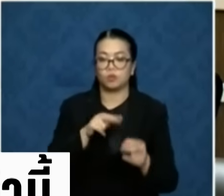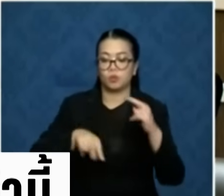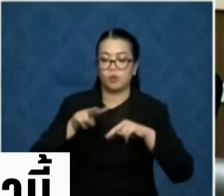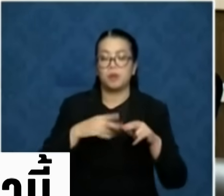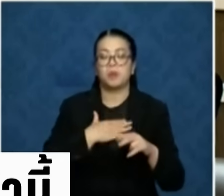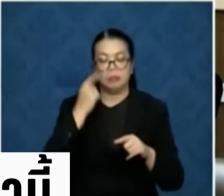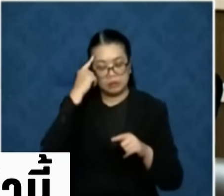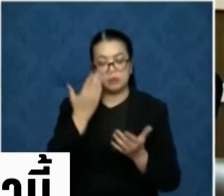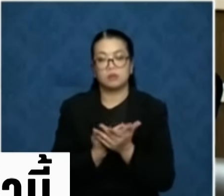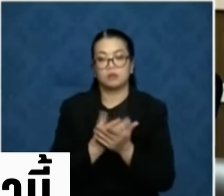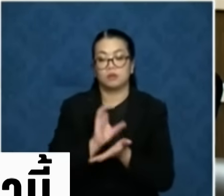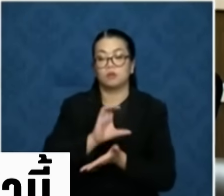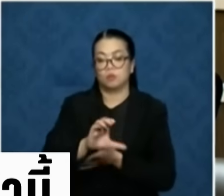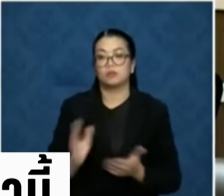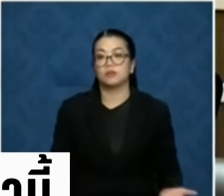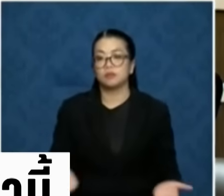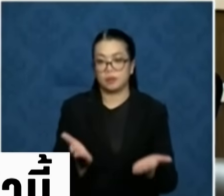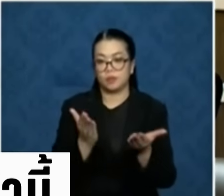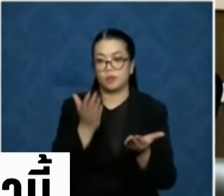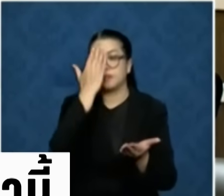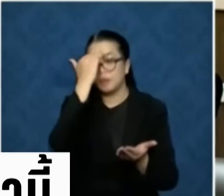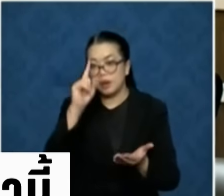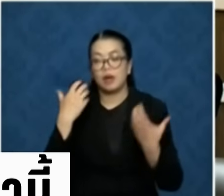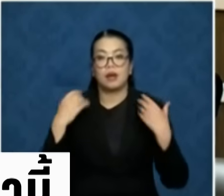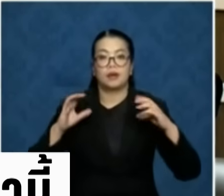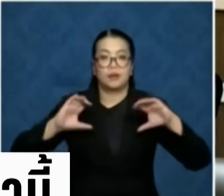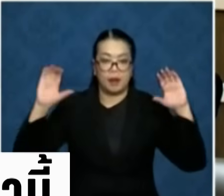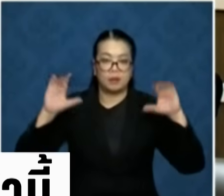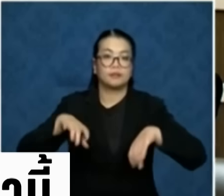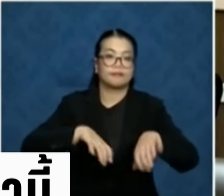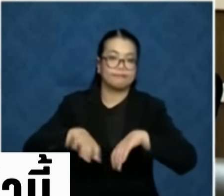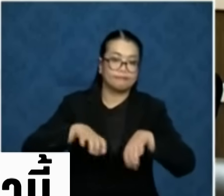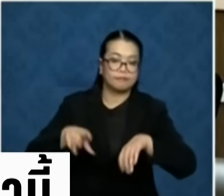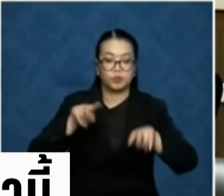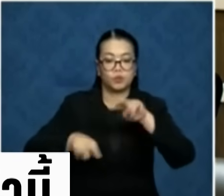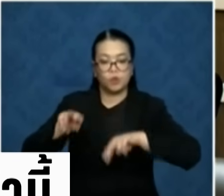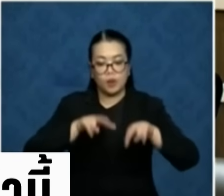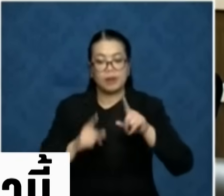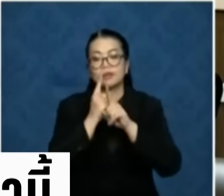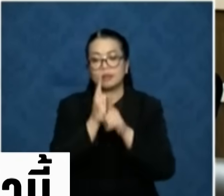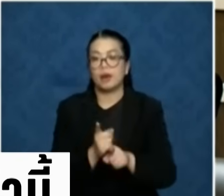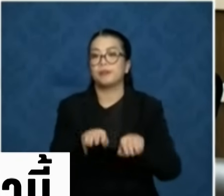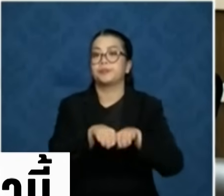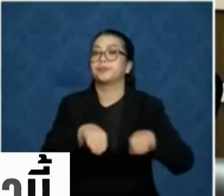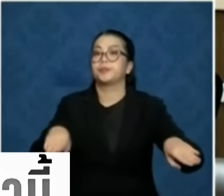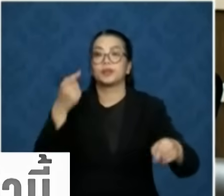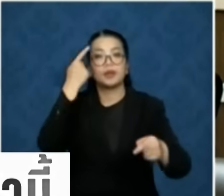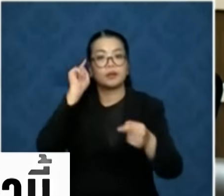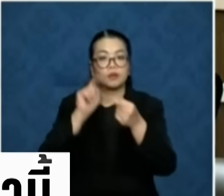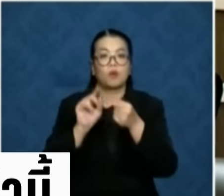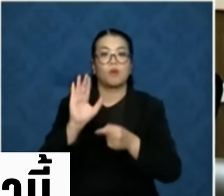สนับสนุนงบประมาณก้อนนี้เพื่อให้รัฐบาลได้ดำเนินการให้เป็นไปตามวัตถุประสงค์ของ